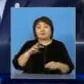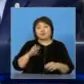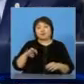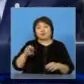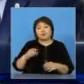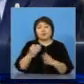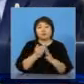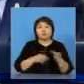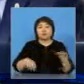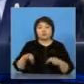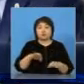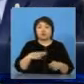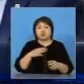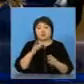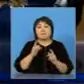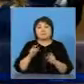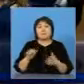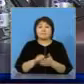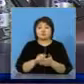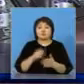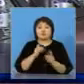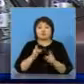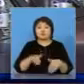Мамин бағдарламаның жобасын мақұлдауды ұсынды.